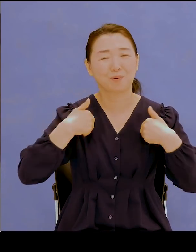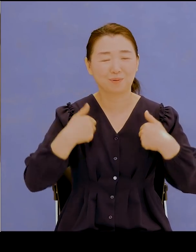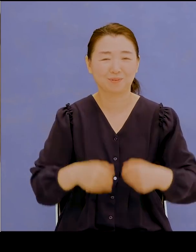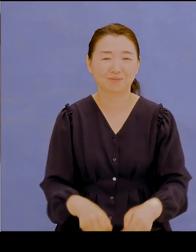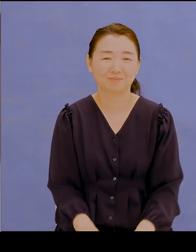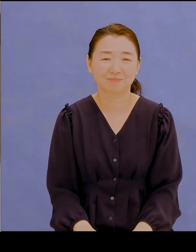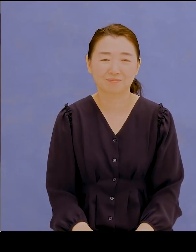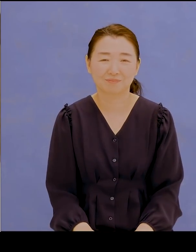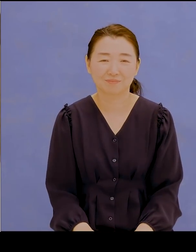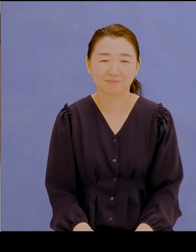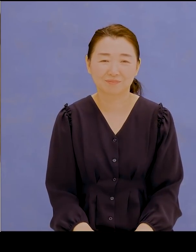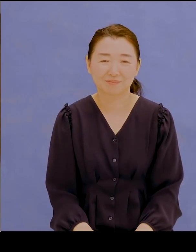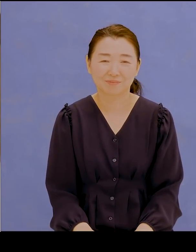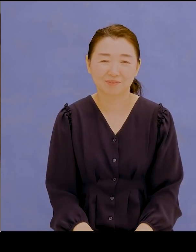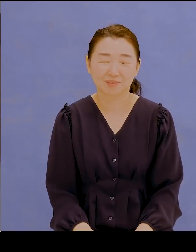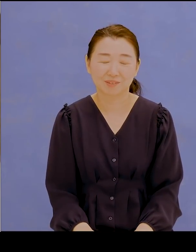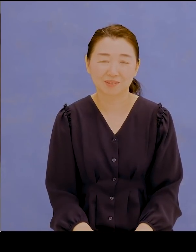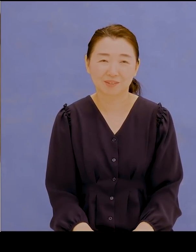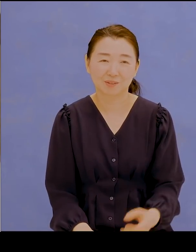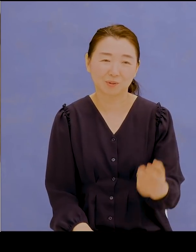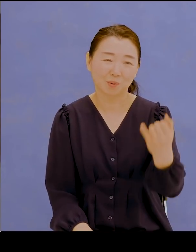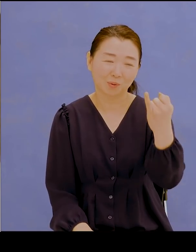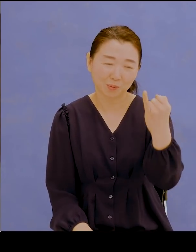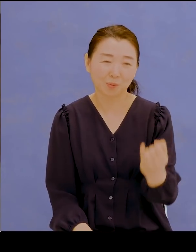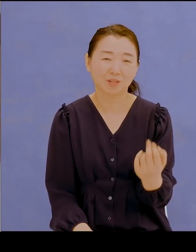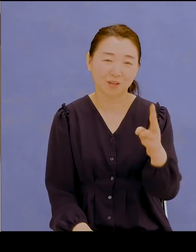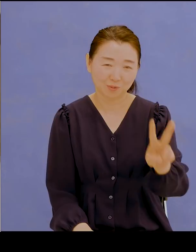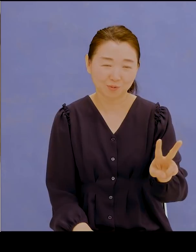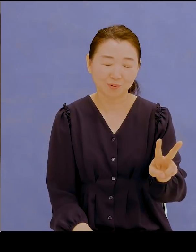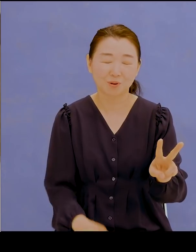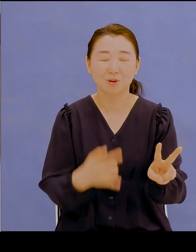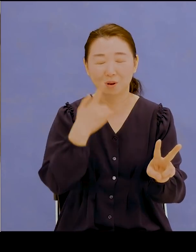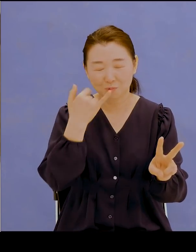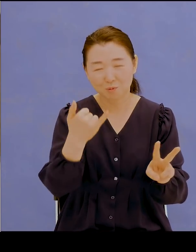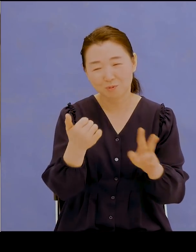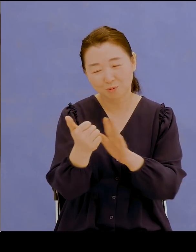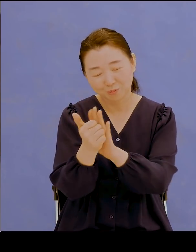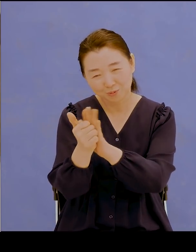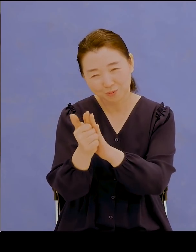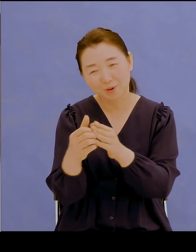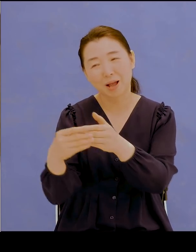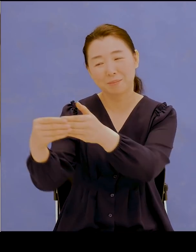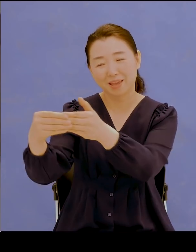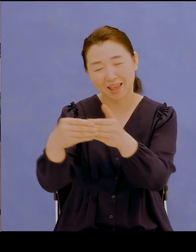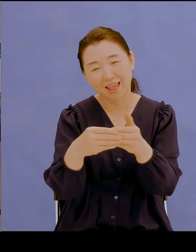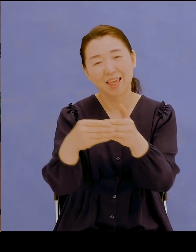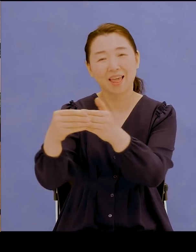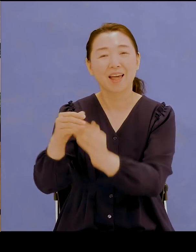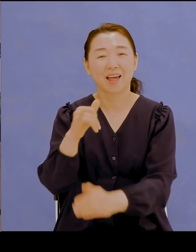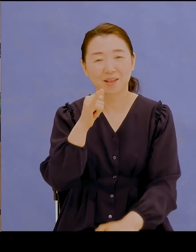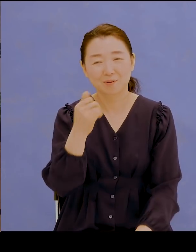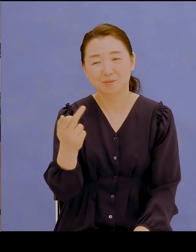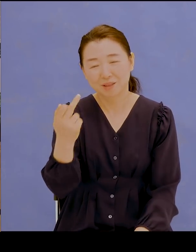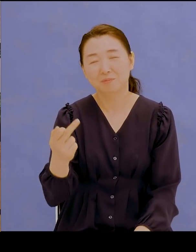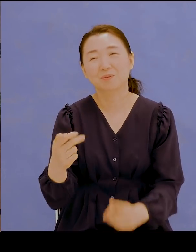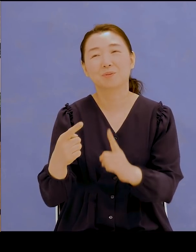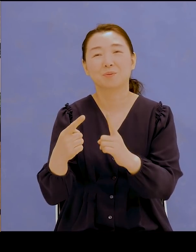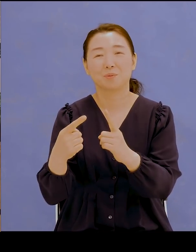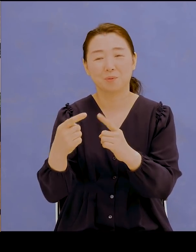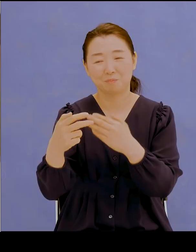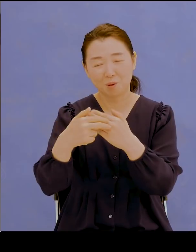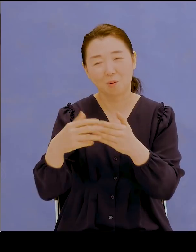하고 두 동생들은 엄마 아빠의 수족이 되어가지고 저희는 병원 갈 일이 너무 많아요. 네. 엄마 아빠 병원도 가지고 남동생 병원도 네, 가고